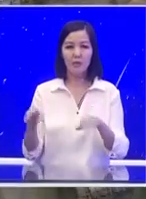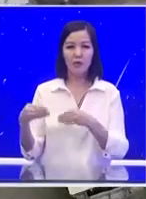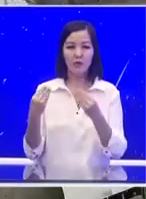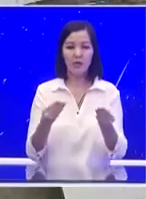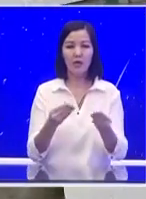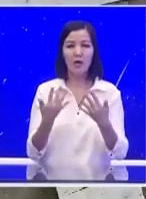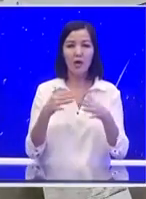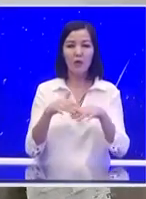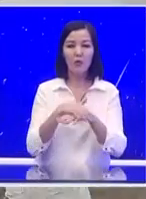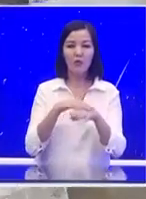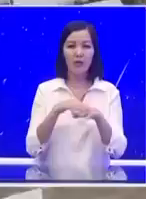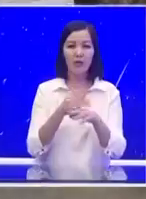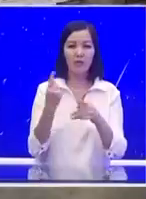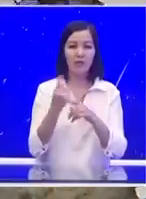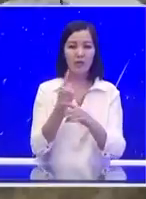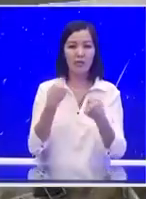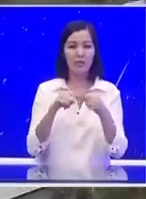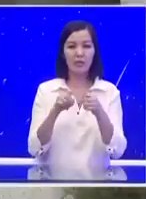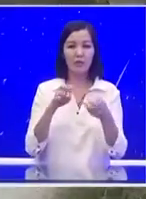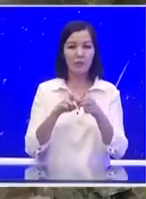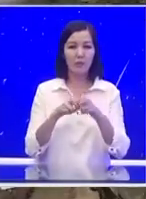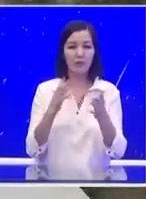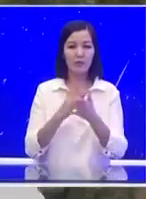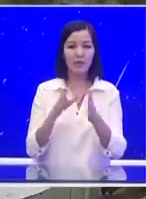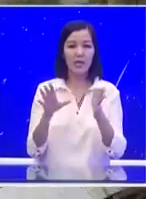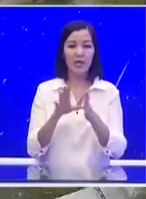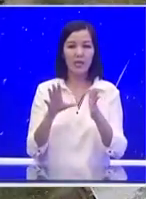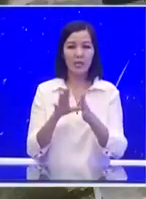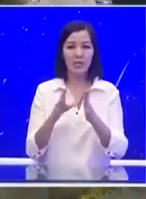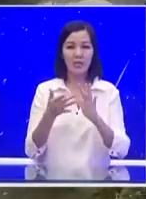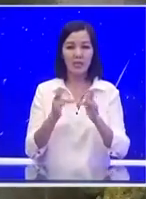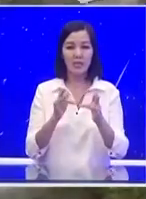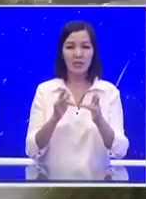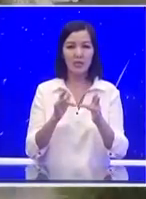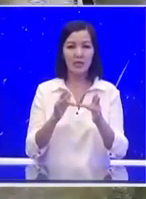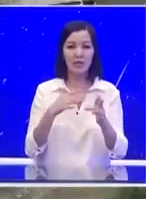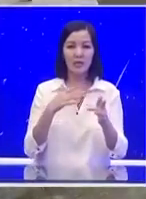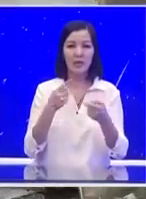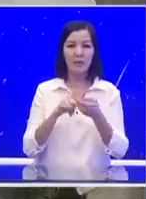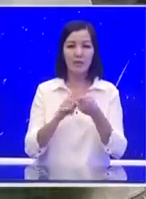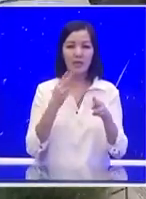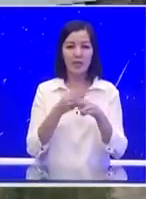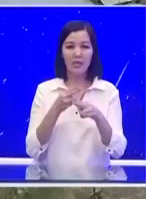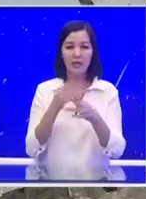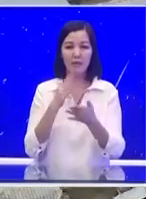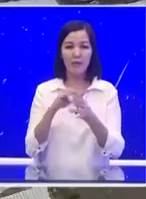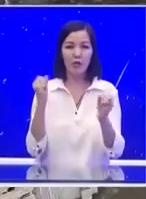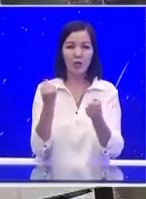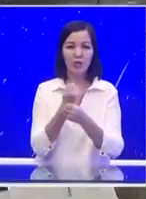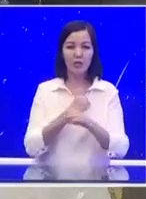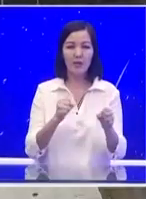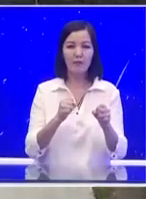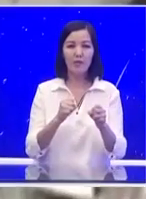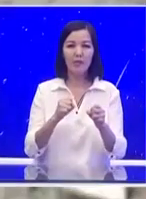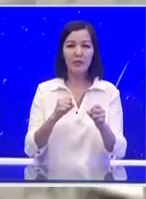жұртын алаңдатқан бір ғана технология мәселесі емес. Интернет желісі де талайының қолын байлап отыр. Елімізде қазір жылдам желісіз,